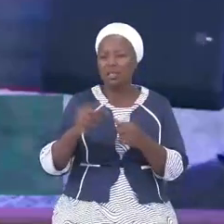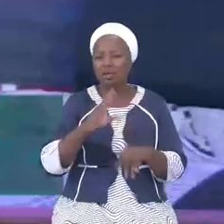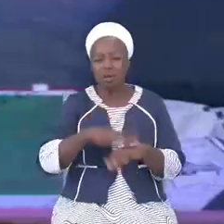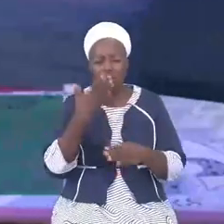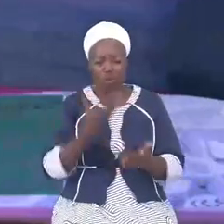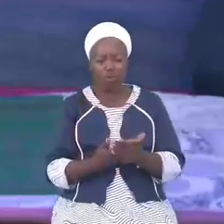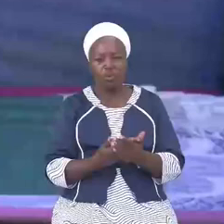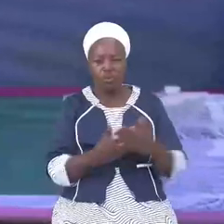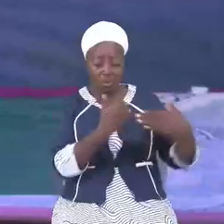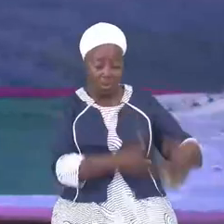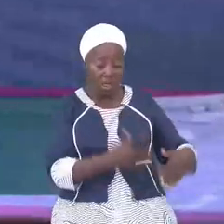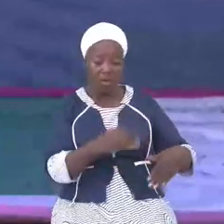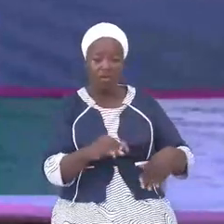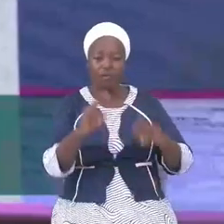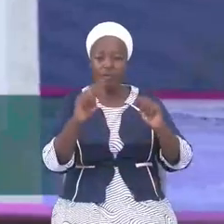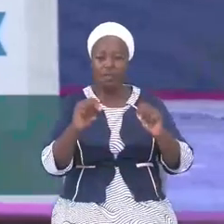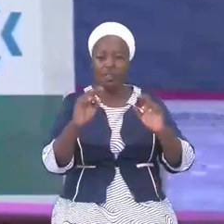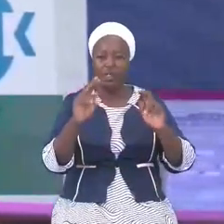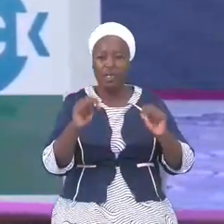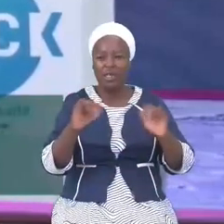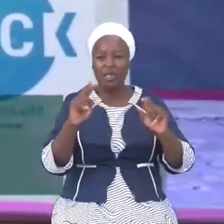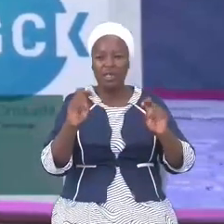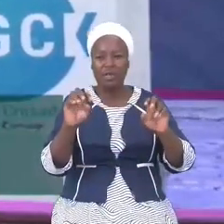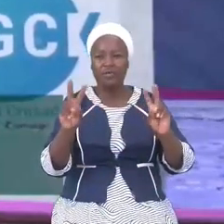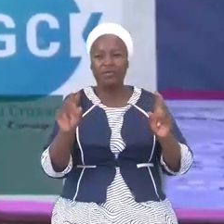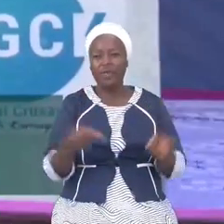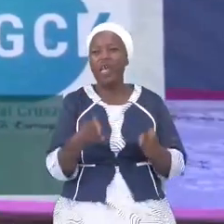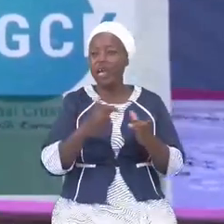de Ninive. Et comme il était au bord,